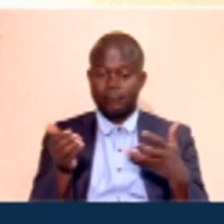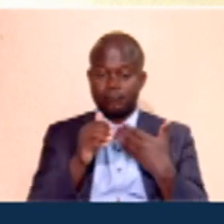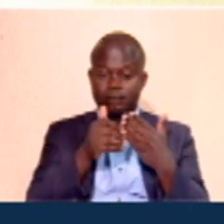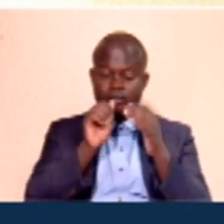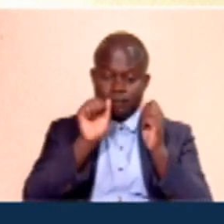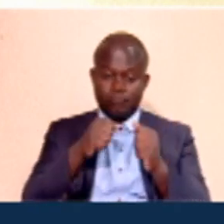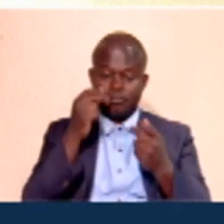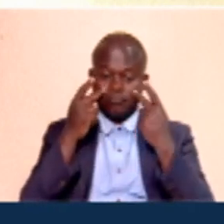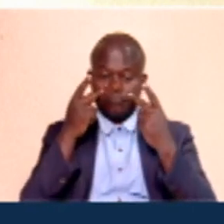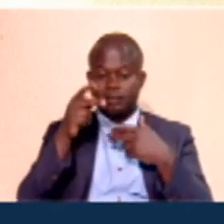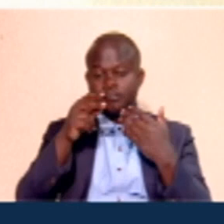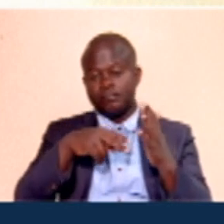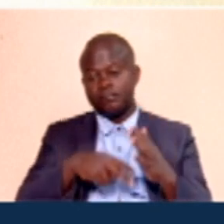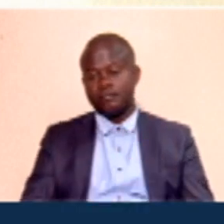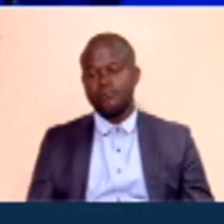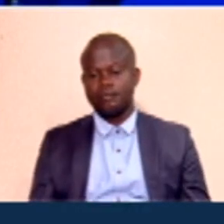babone ibyo basoma.